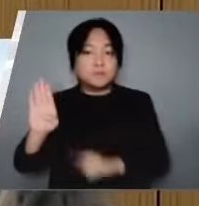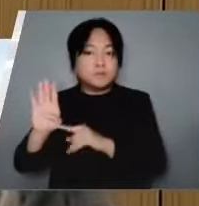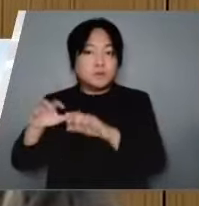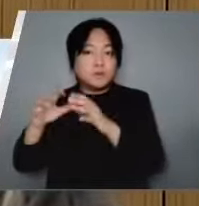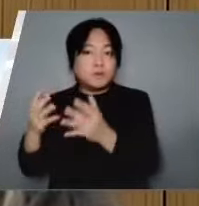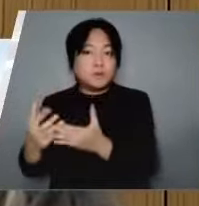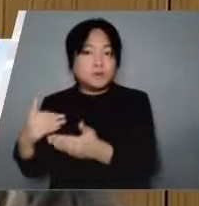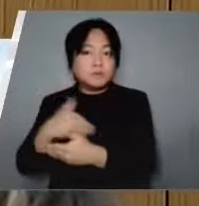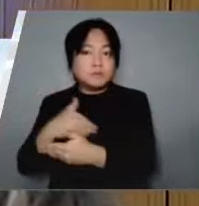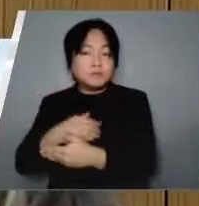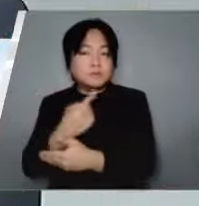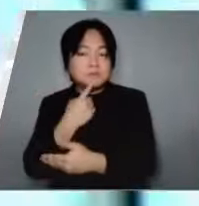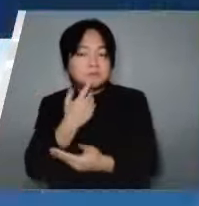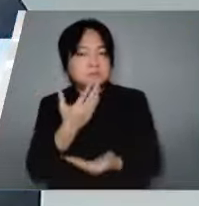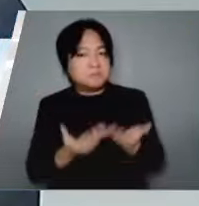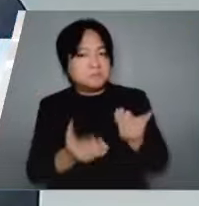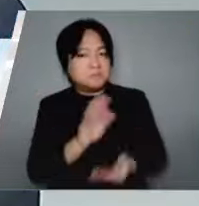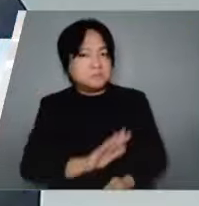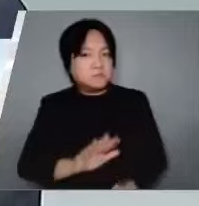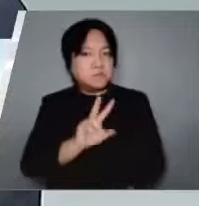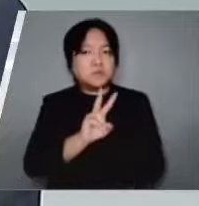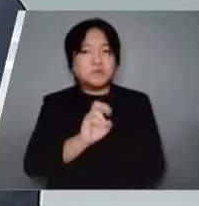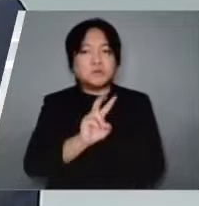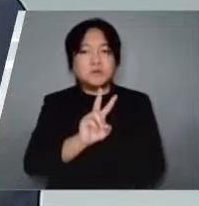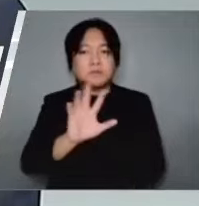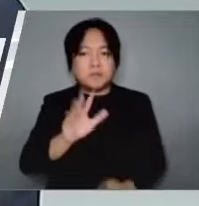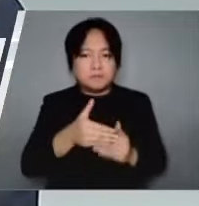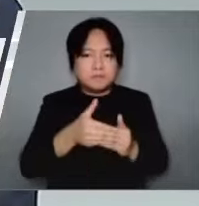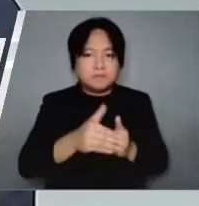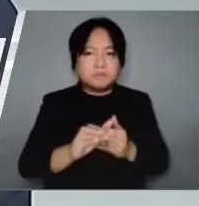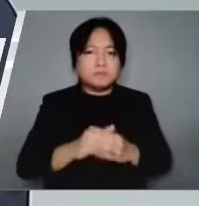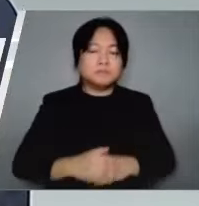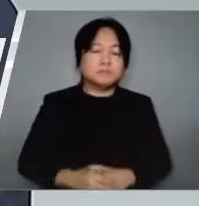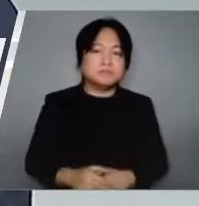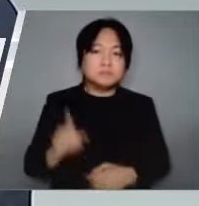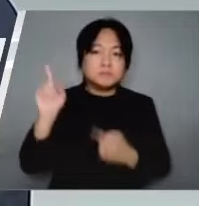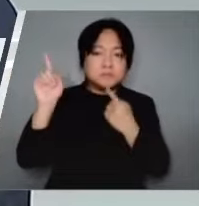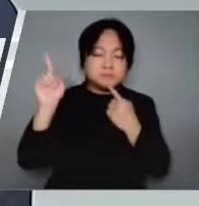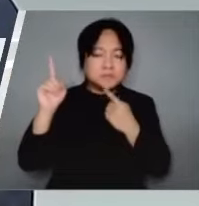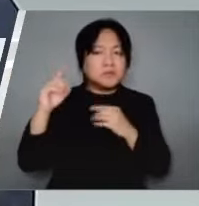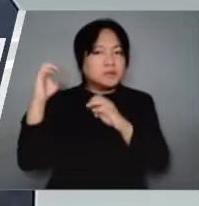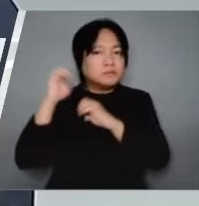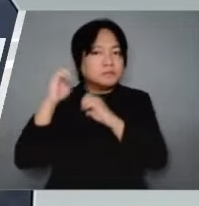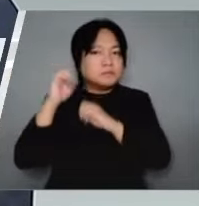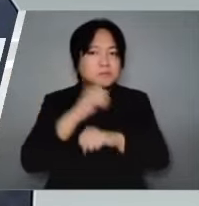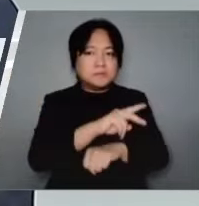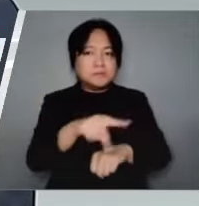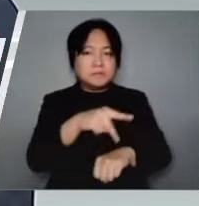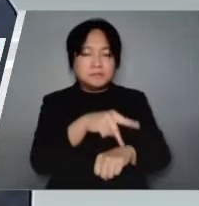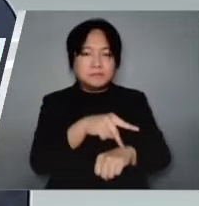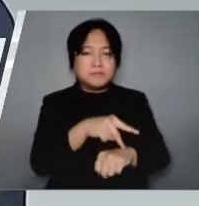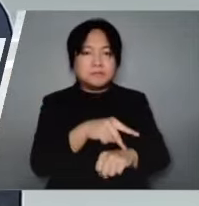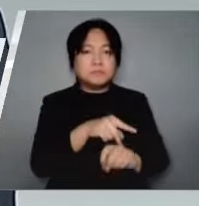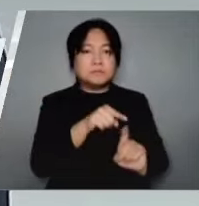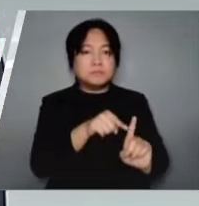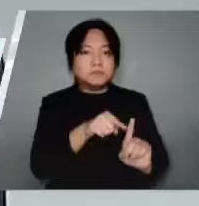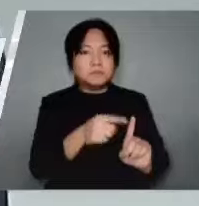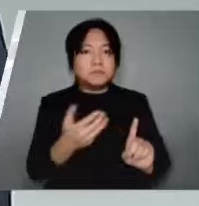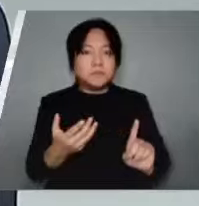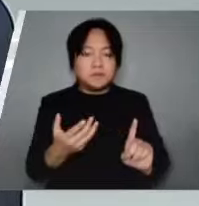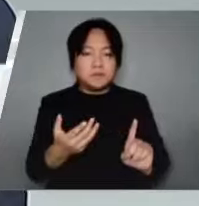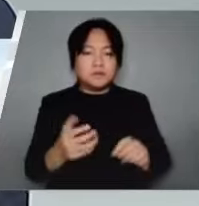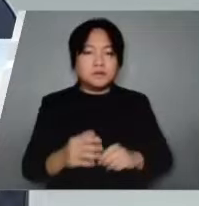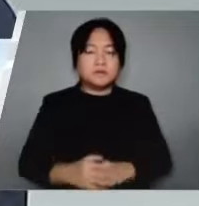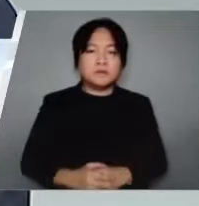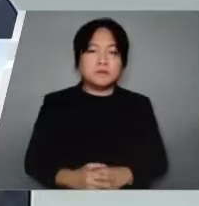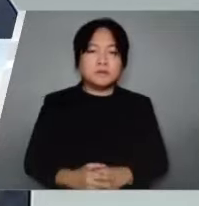ng 2025. We do expect that the Philippines at its current growth rates is expected to cross the threshold in the next